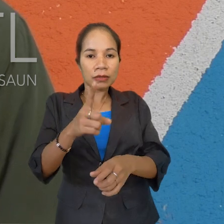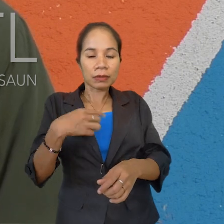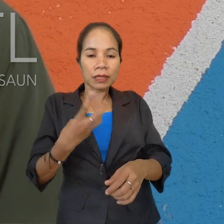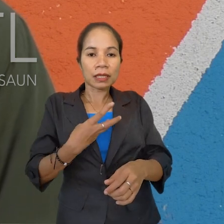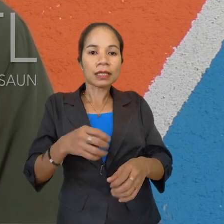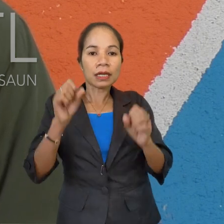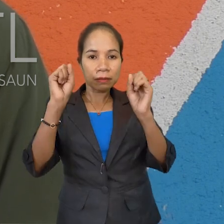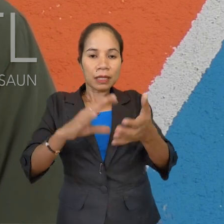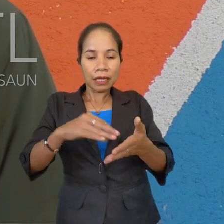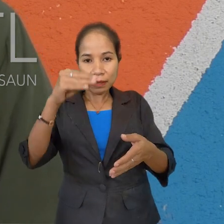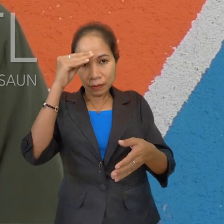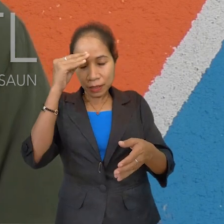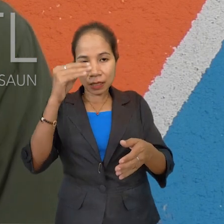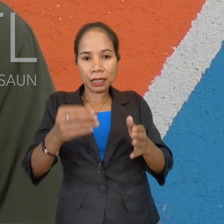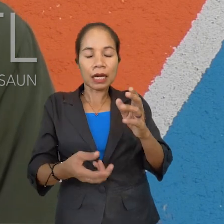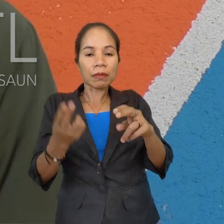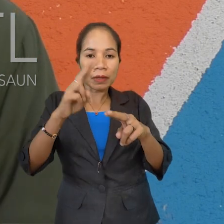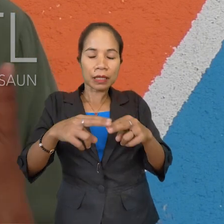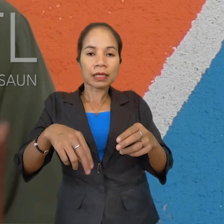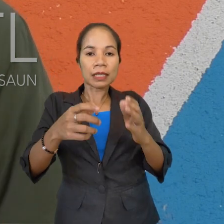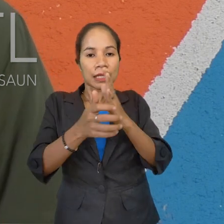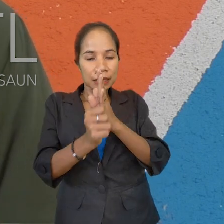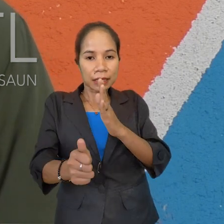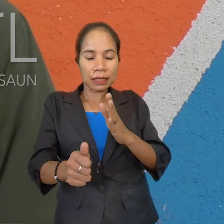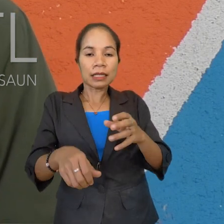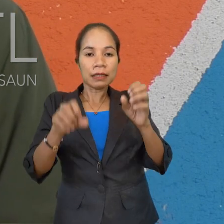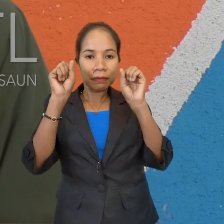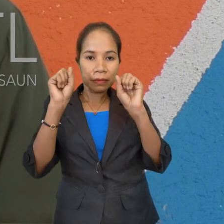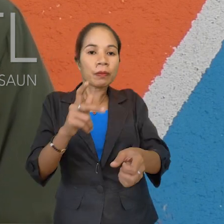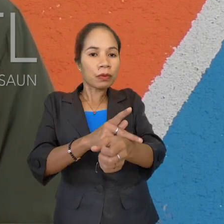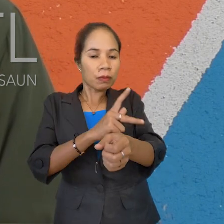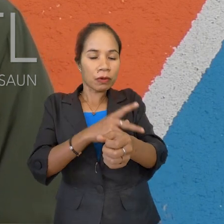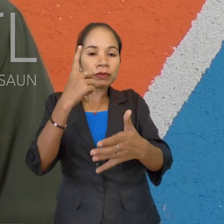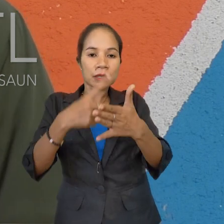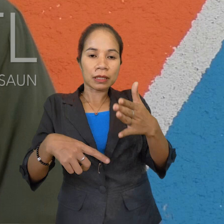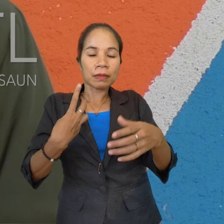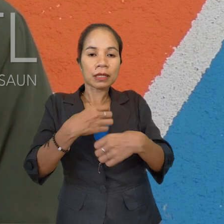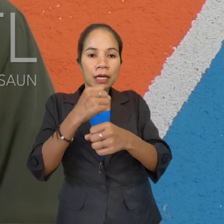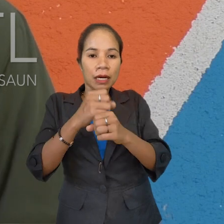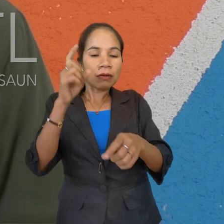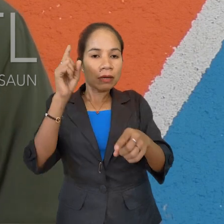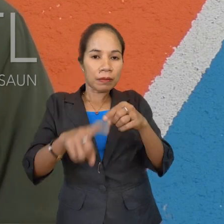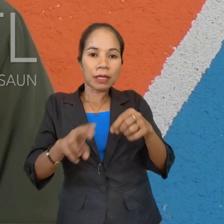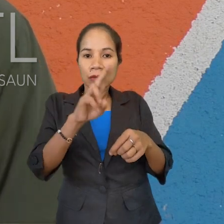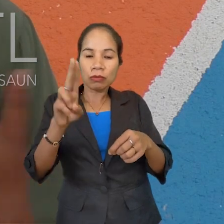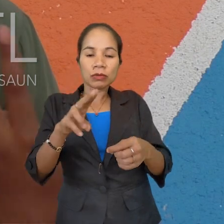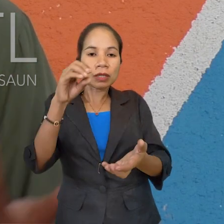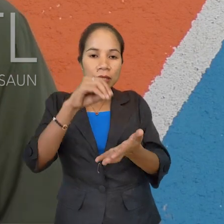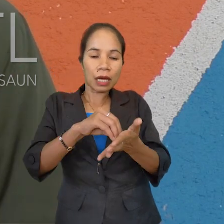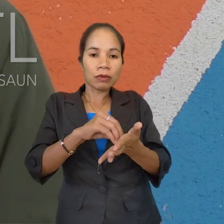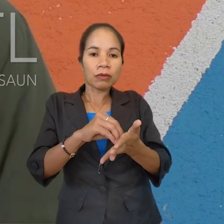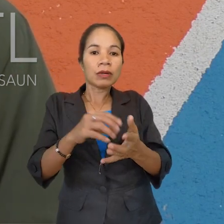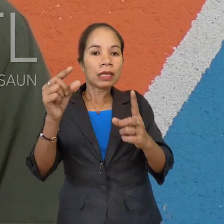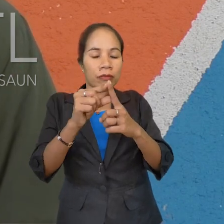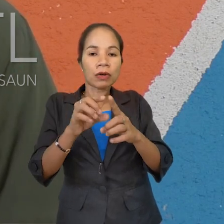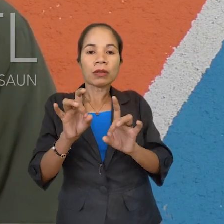ita bele aprende hasa ita ne abildade no ita mos bele promove sira ma ita halo la bele atu uza